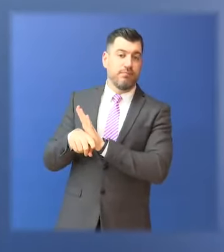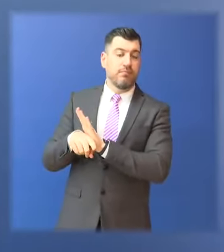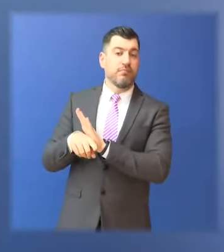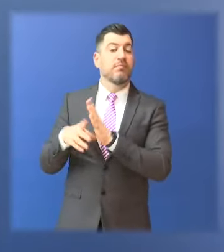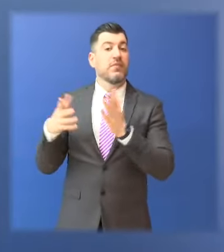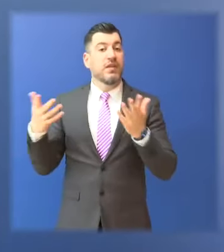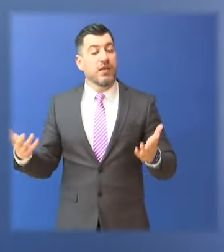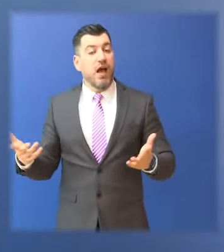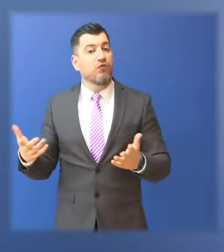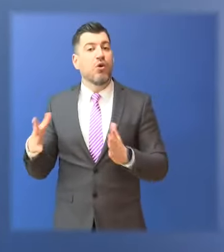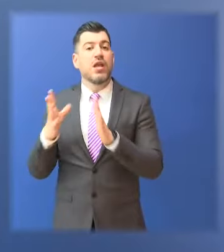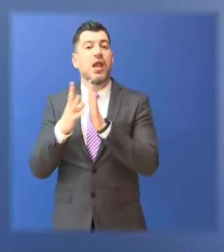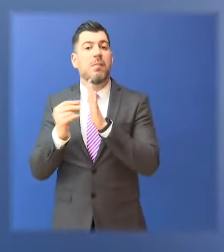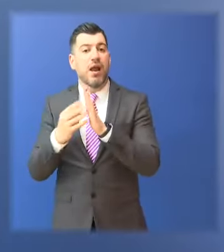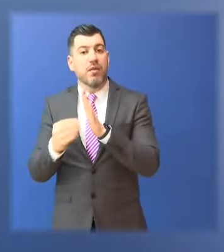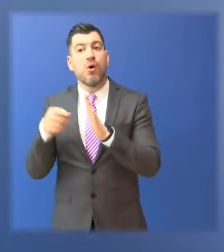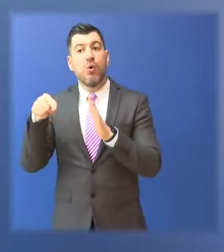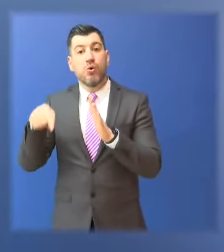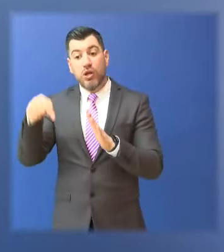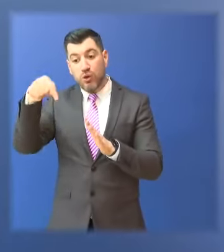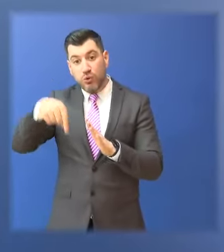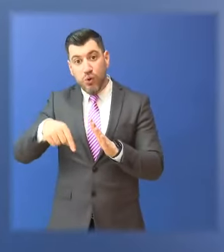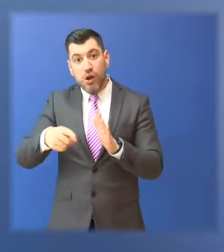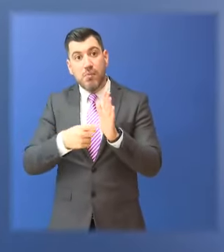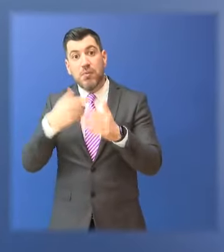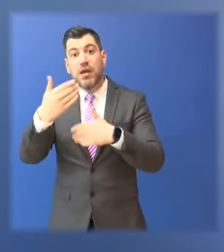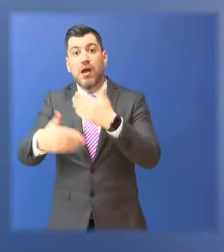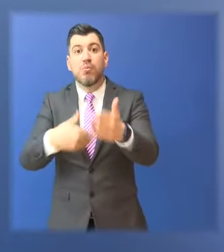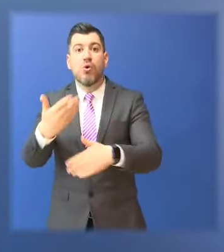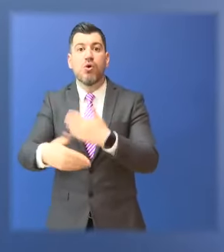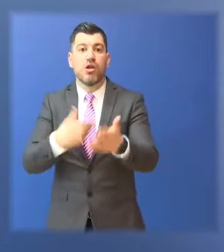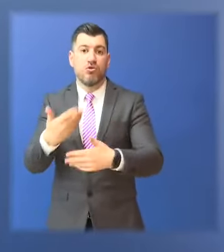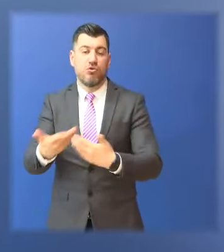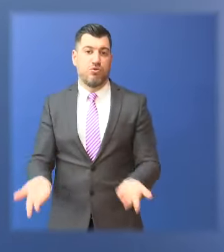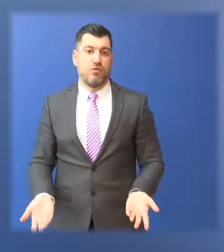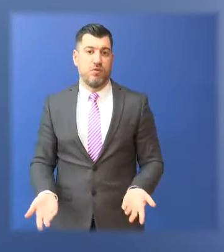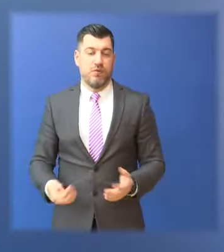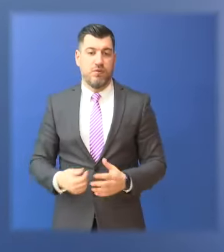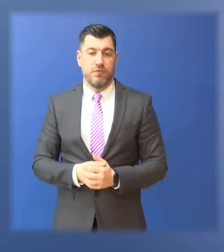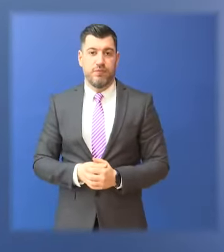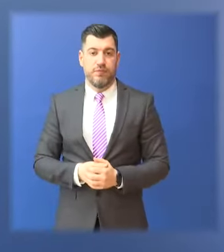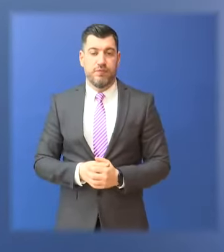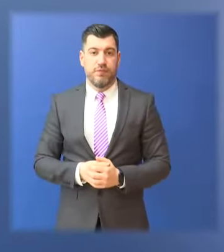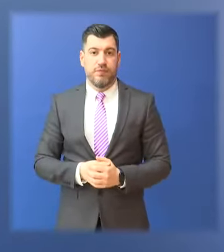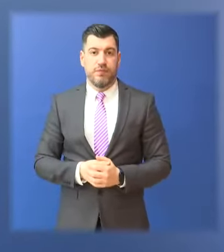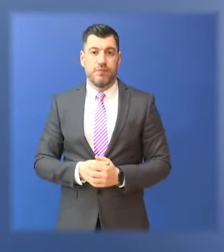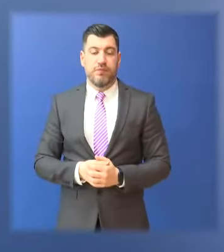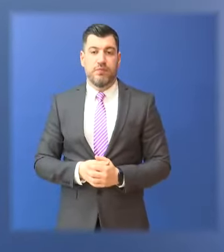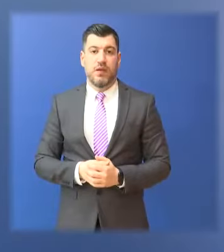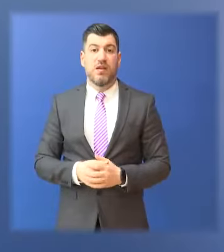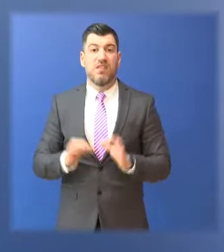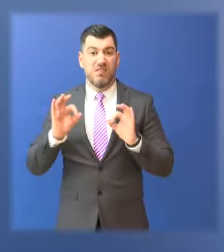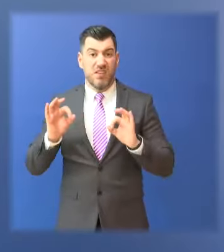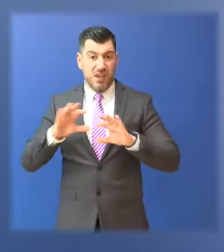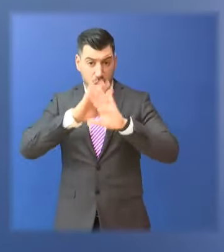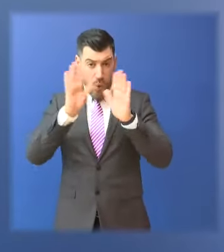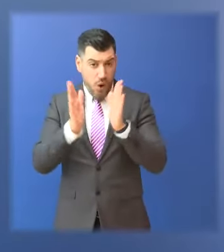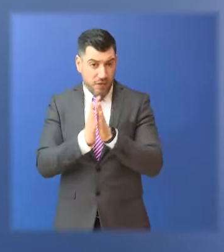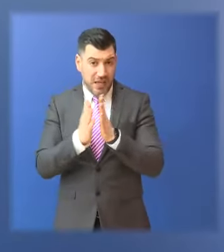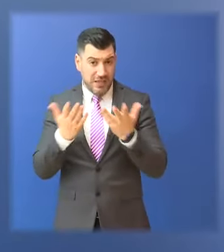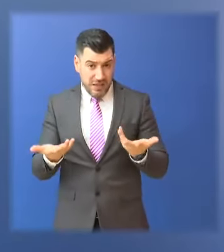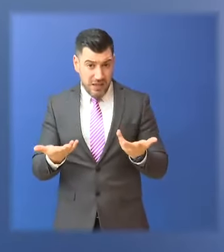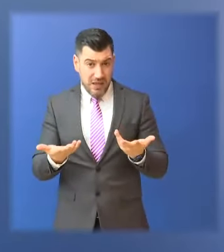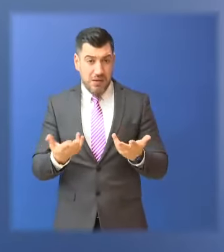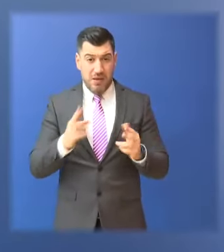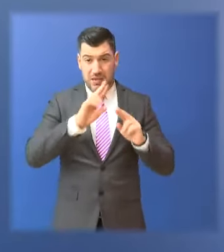να στοχοποιηθεί ένας βουλευτής που έχει μια γνώμη, μια άποψη, ή να μπει ταμπέλα σε έναν βουλευτή που έχει μια συγκεκριμένη